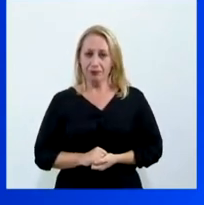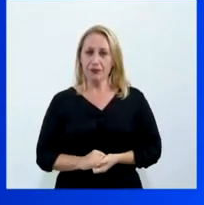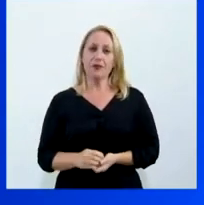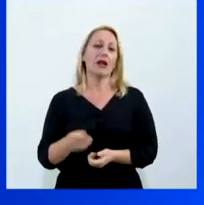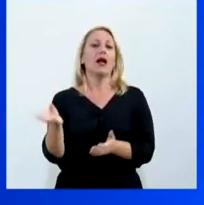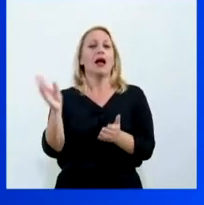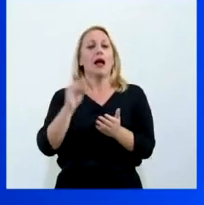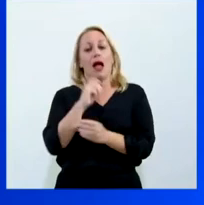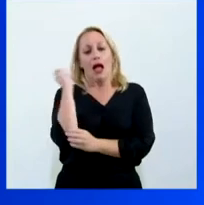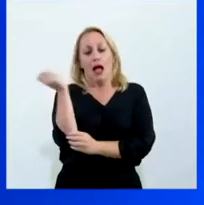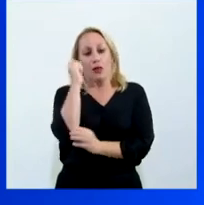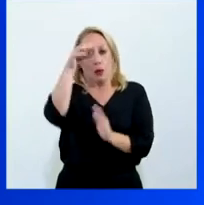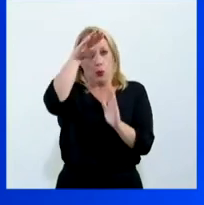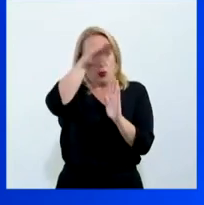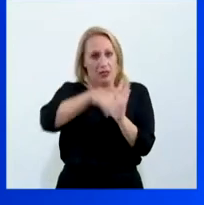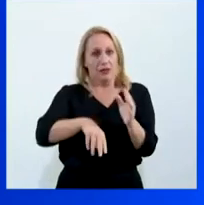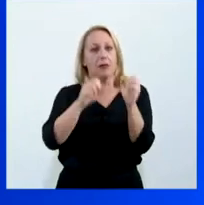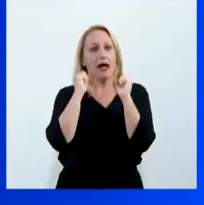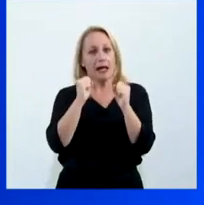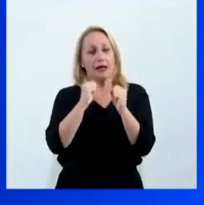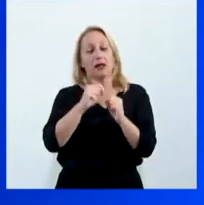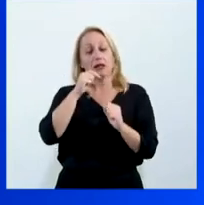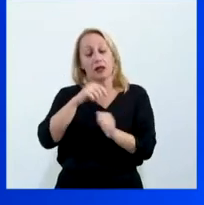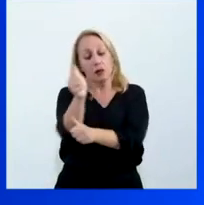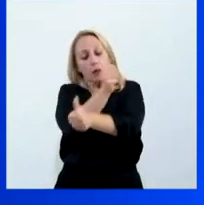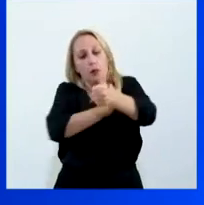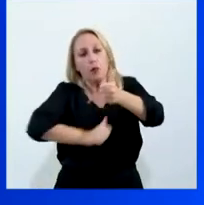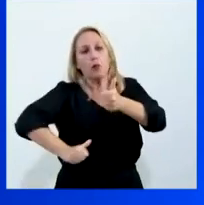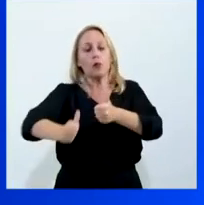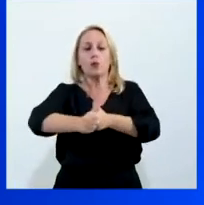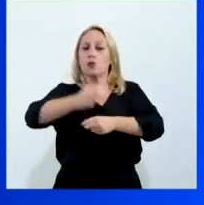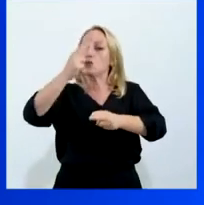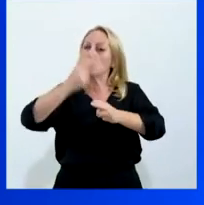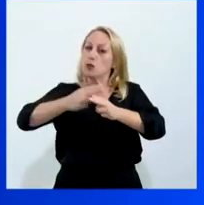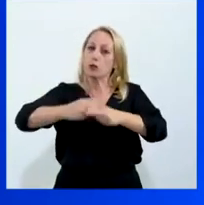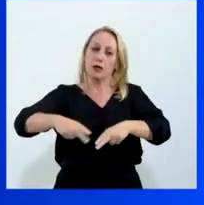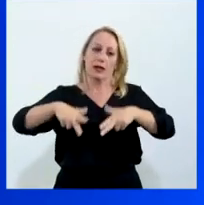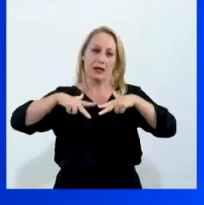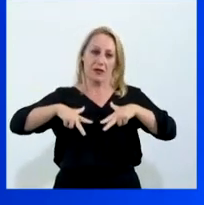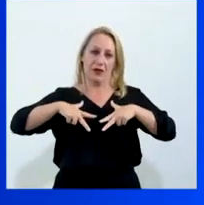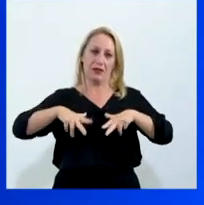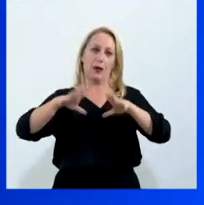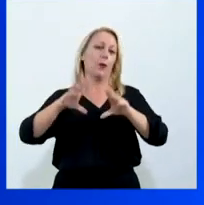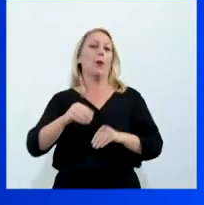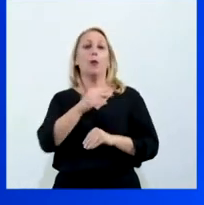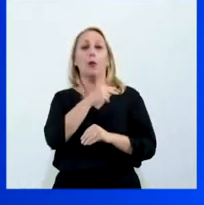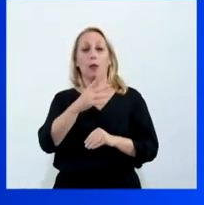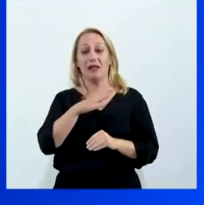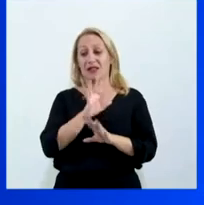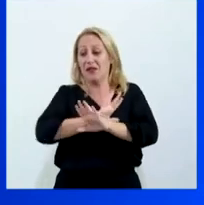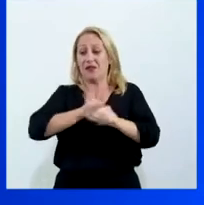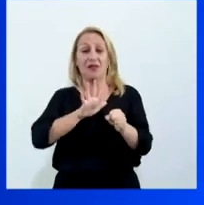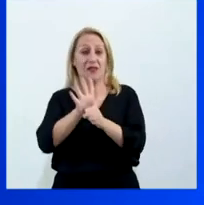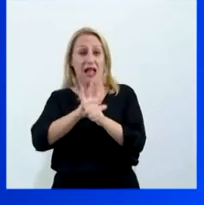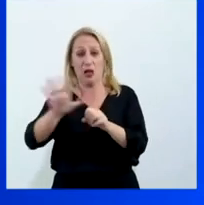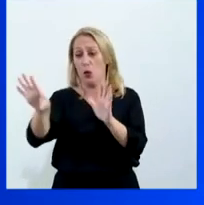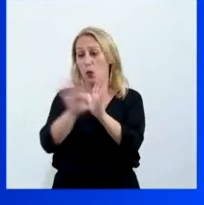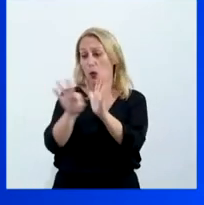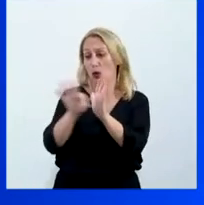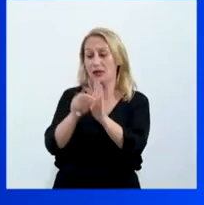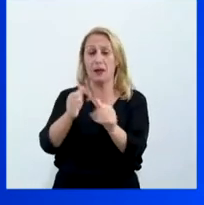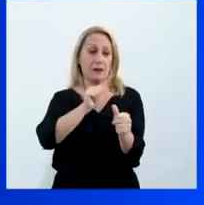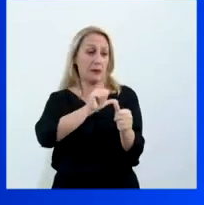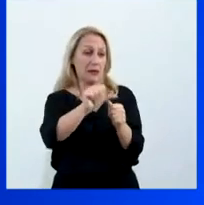Εθνικού Συστήματος Υγείας, ναι, είναι κεντρική προτεραιότητα για την κυβέρνησή μας. Και αυτό δεν έχει προφανώς να κάνει μόνο με προσλήψεις ή μόνο με